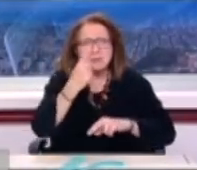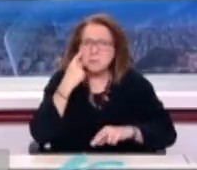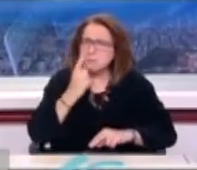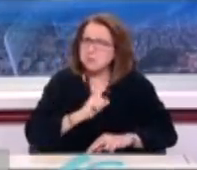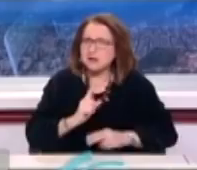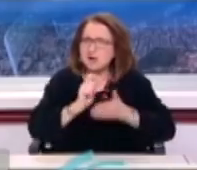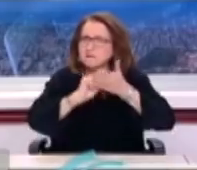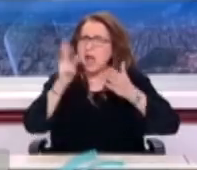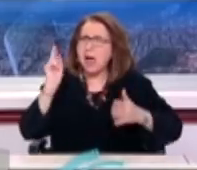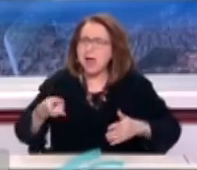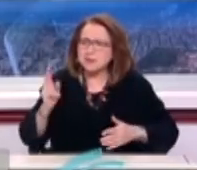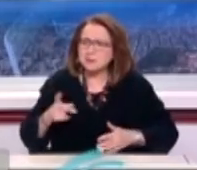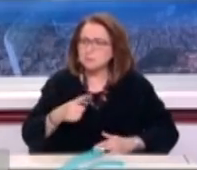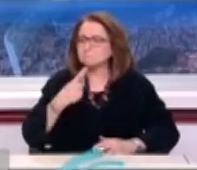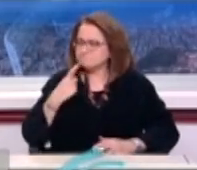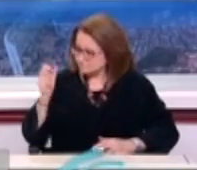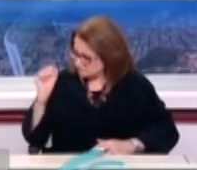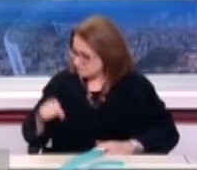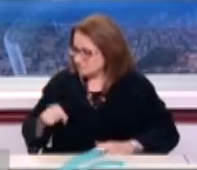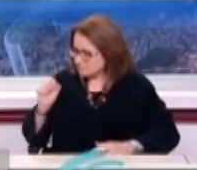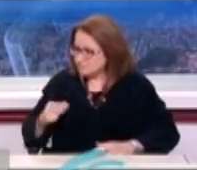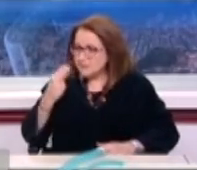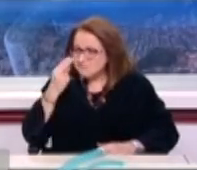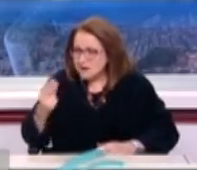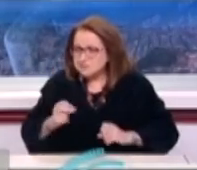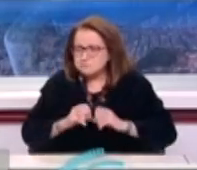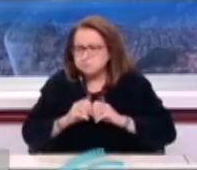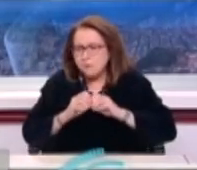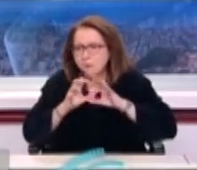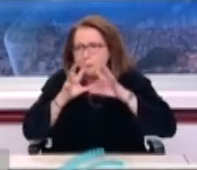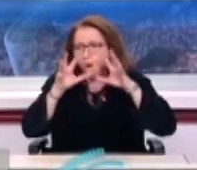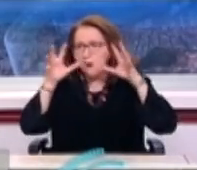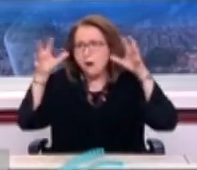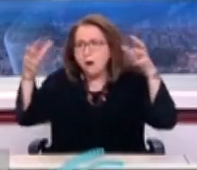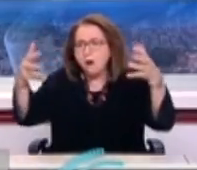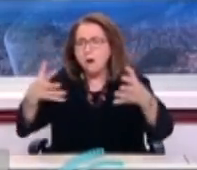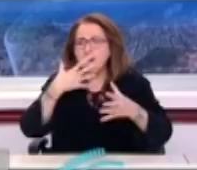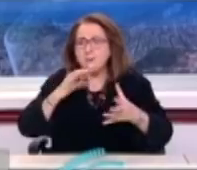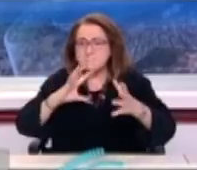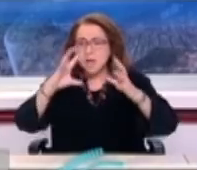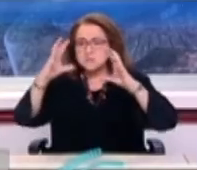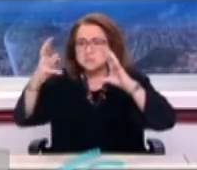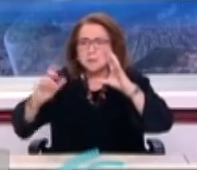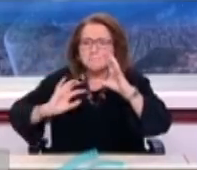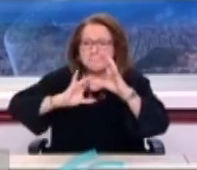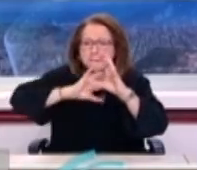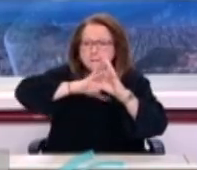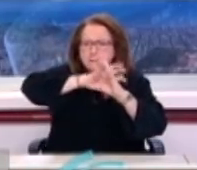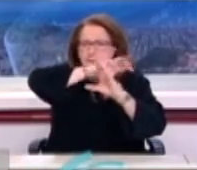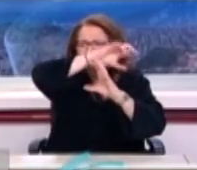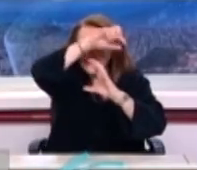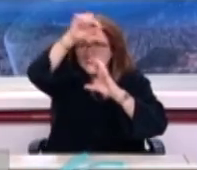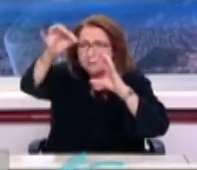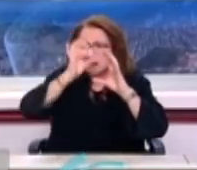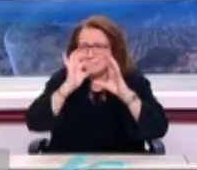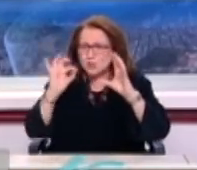σταδιακά περιλαμβάνει οποιαδήποτε πληττόμενη περιοχή του πλανήτη. Γρήγορα θα είναι όλος. Είδατε, είναι περισσότερες από 80 χώρες. Άρα, η